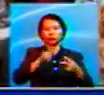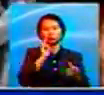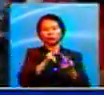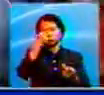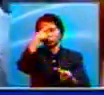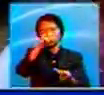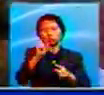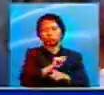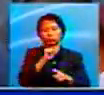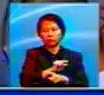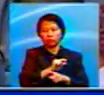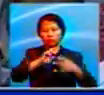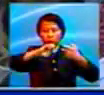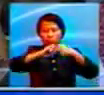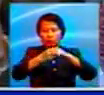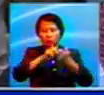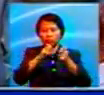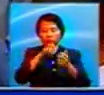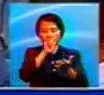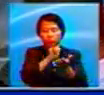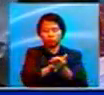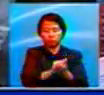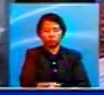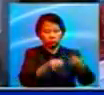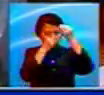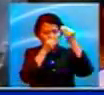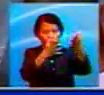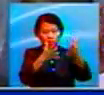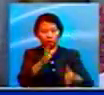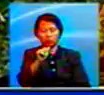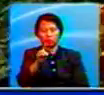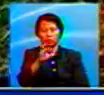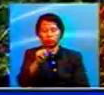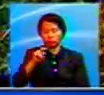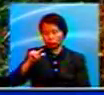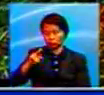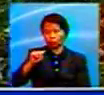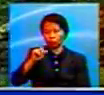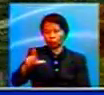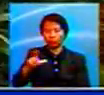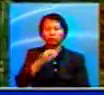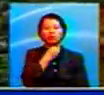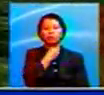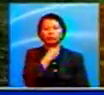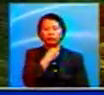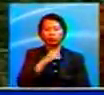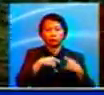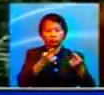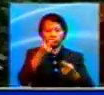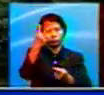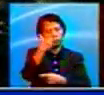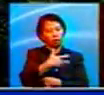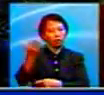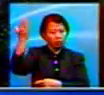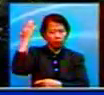sesuai untuk digunakan. Masalah berkenaan juga dimaklumkan oleh Adun Gual Ipoh, Muhammad Bakri Mustafa, sejak beberapa hari